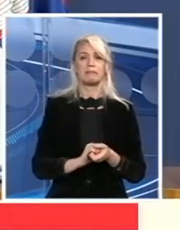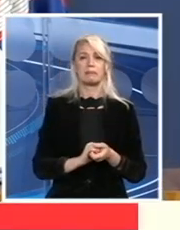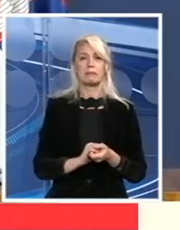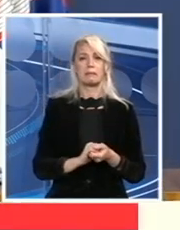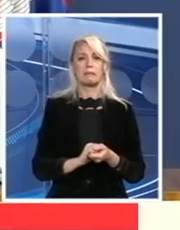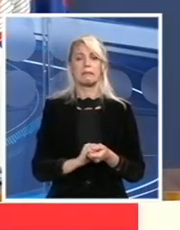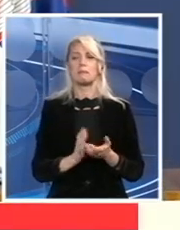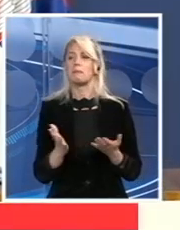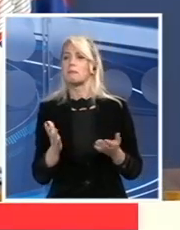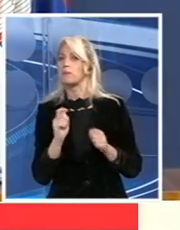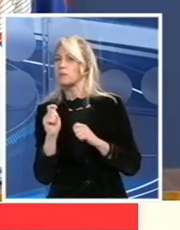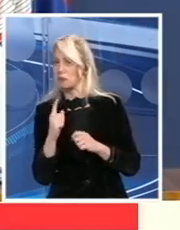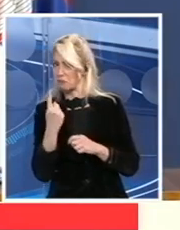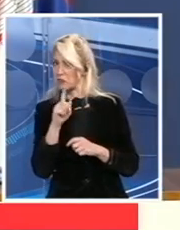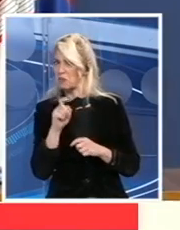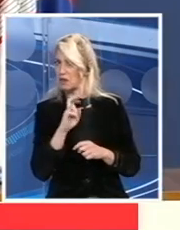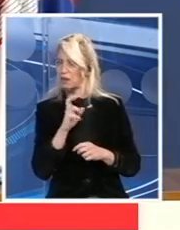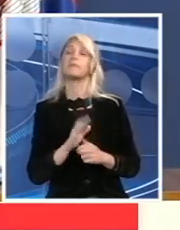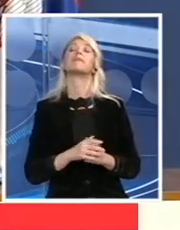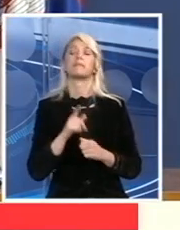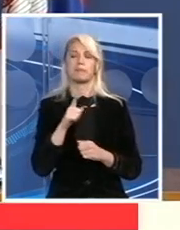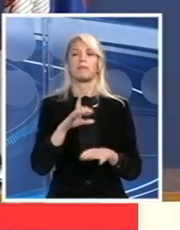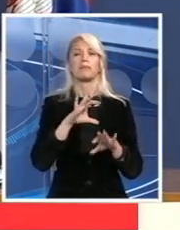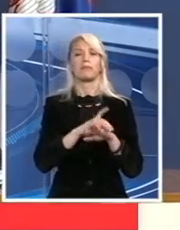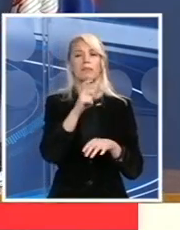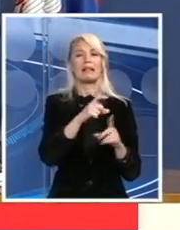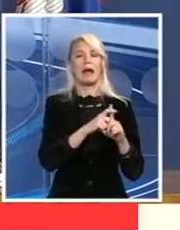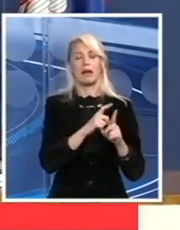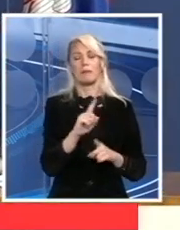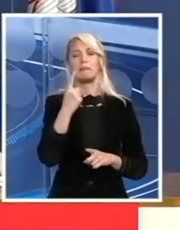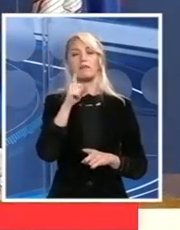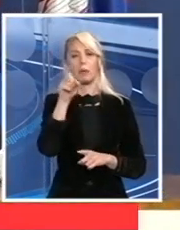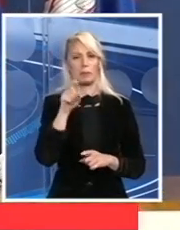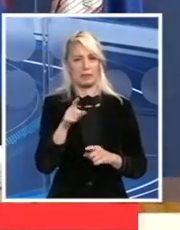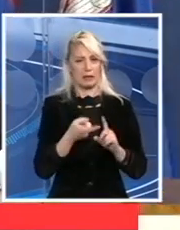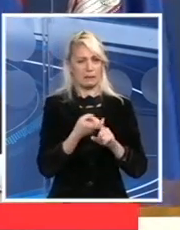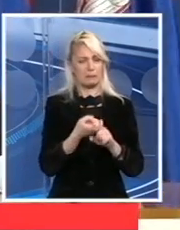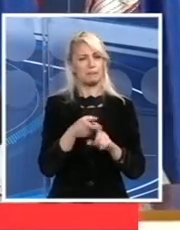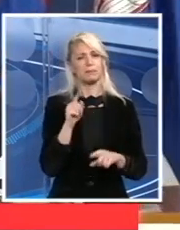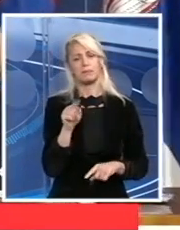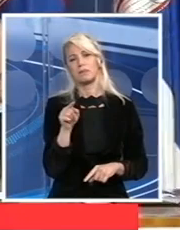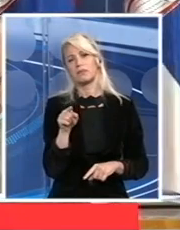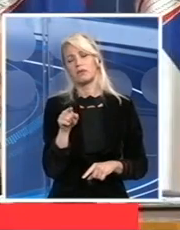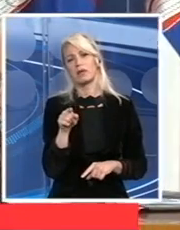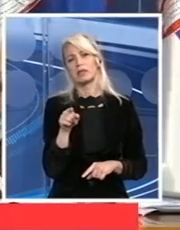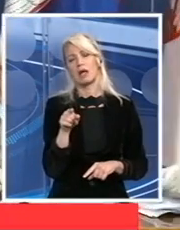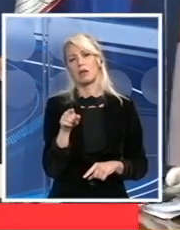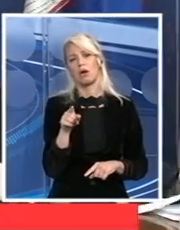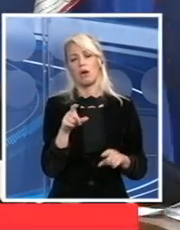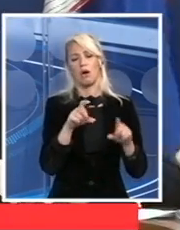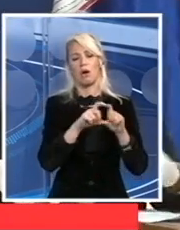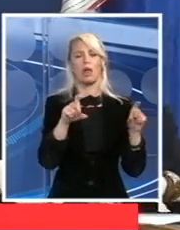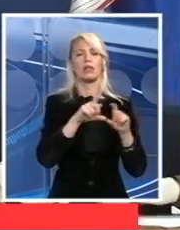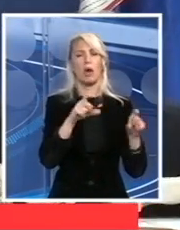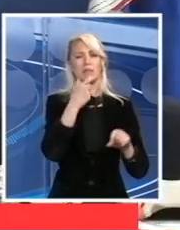Hvala. Pitanje. Ajde, sada. Što se tiče prvog vašeg pitanja koje se odnosi na određenu ustanovu za